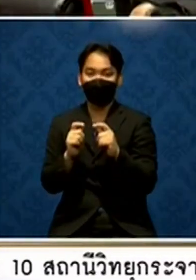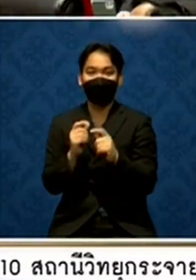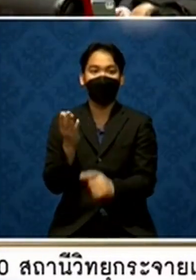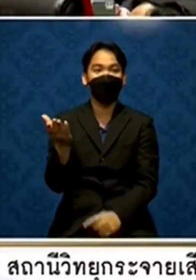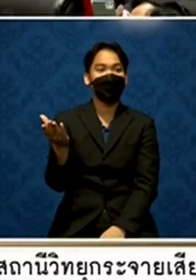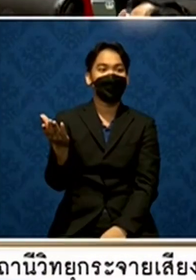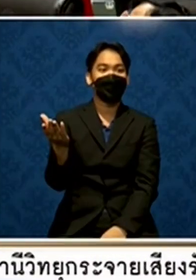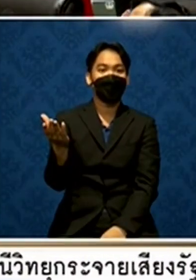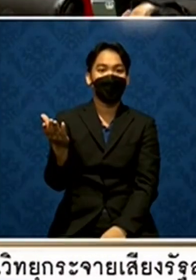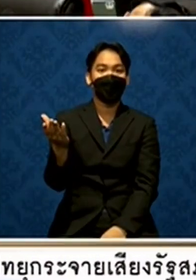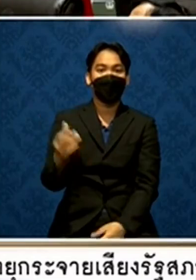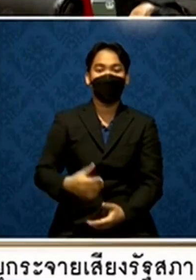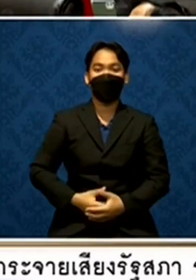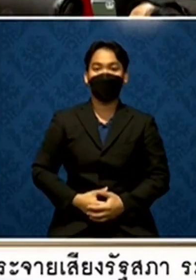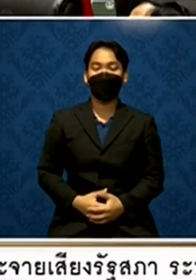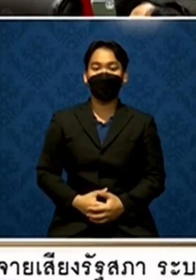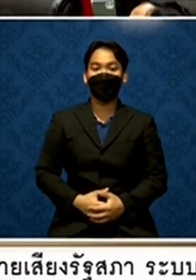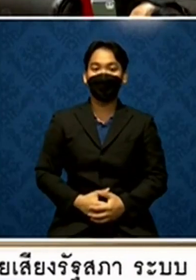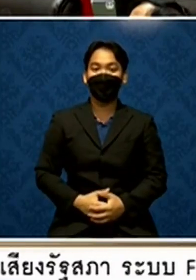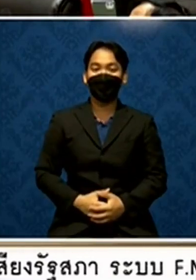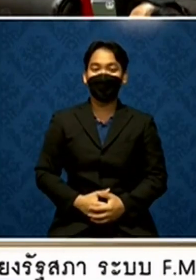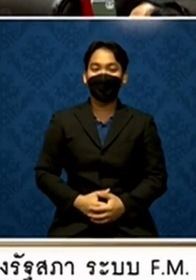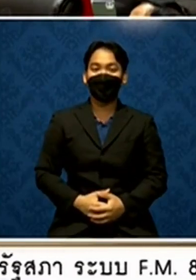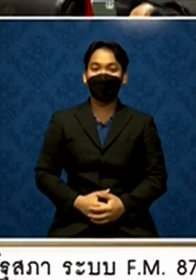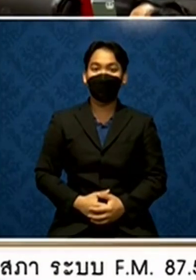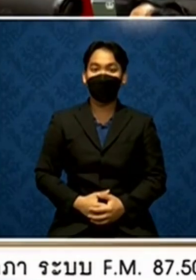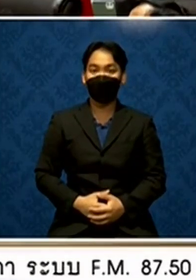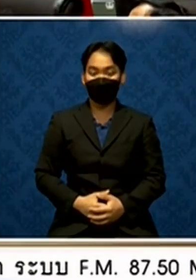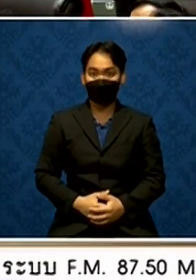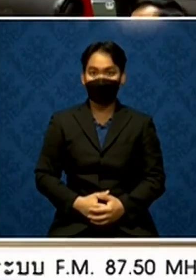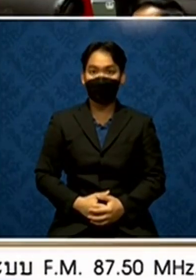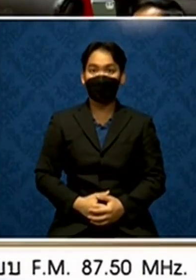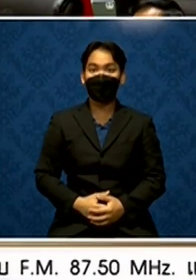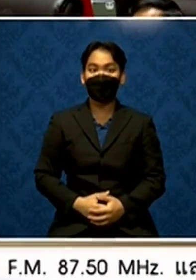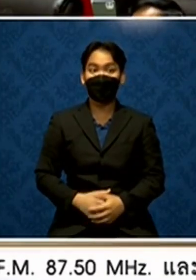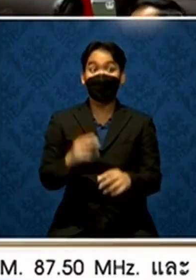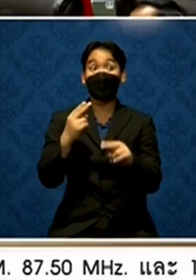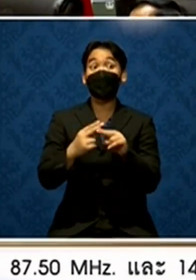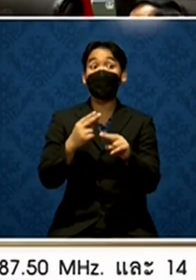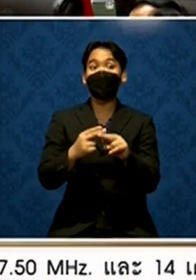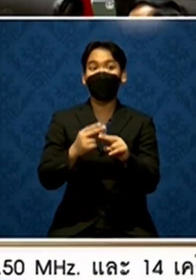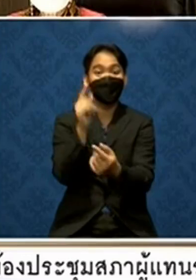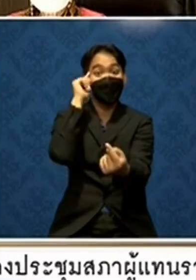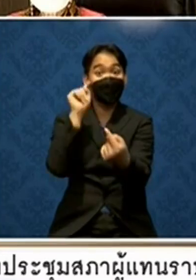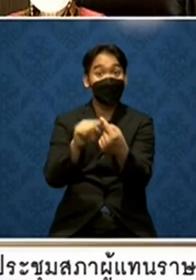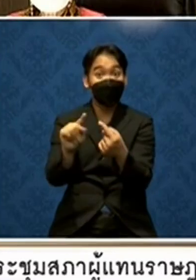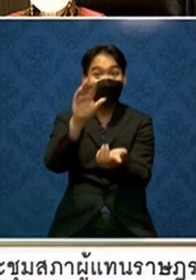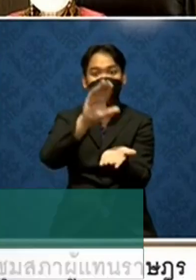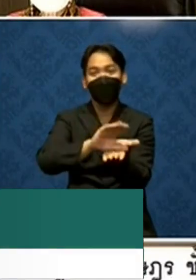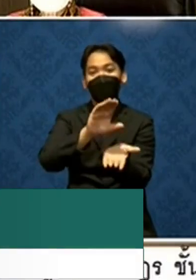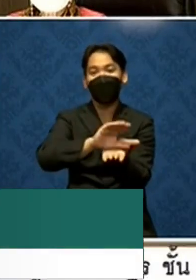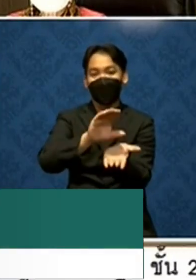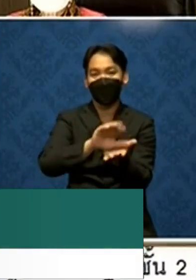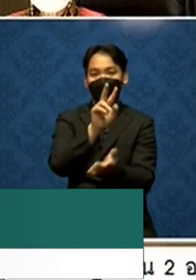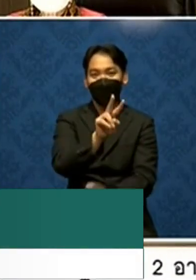ากับทางกองทัพเรือไทยกับรัฐบาลไทยว่าจะเปลี่ยนเครื่องยนต์ใหม่นะครับแทนที่ว่าจะใช้เครื่องยนต์